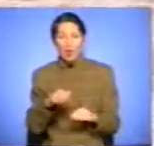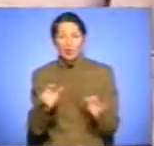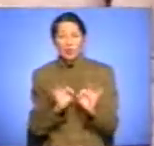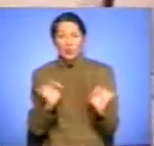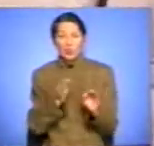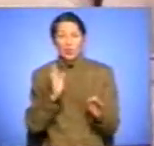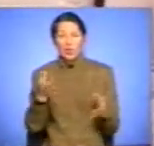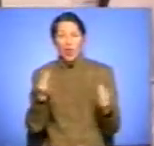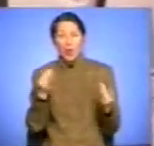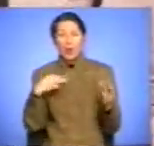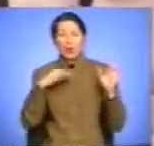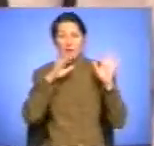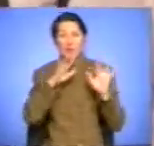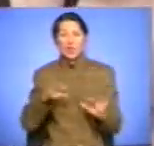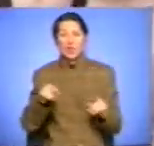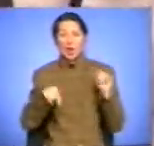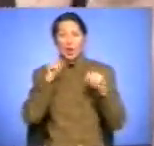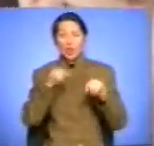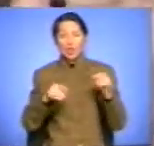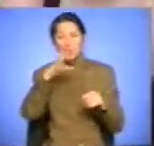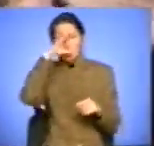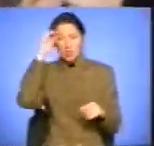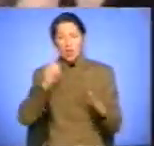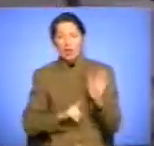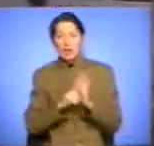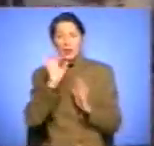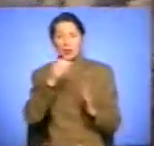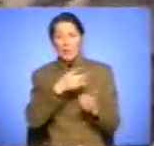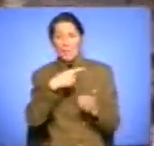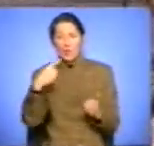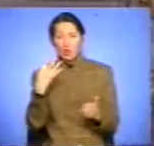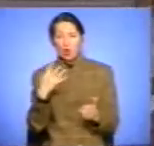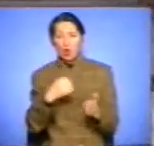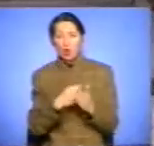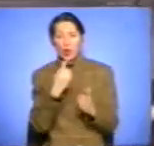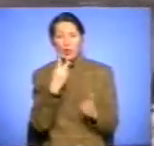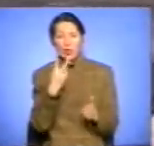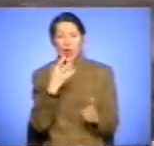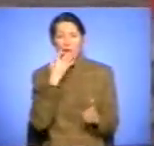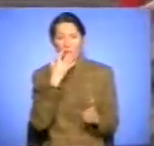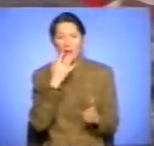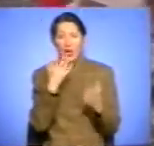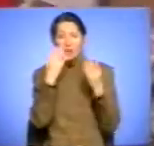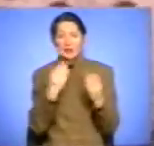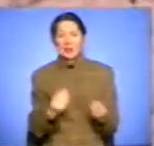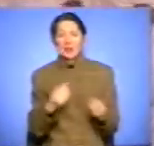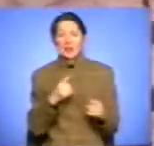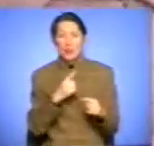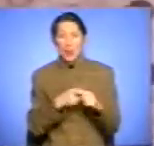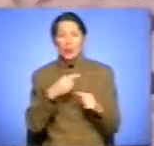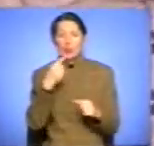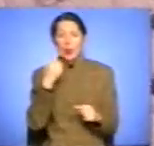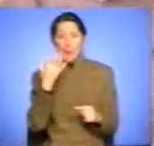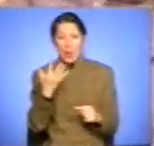Мокрий сніг та дощ нічна температура повітря коливатиметься відміну з 4 до 1-2 тепла денний максимум до 5 градусів